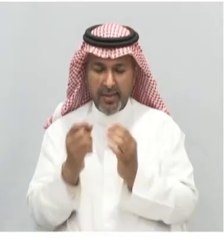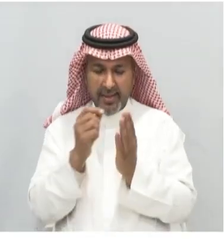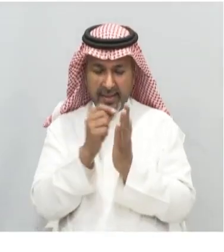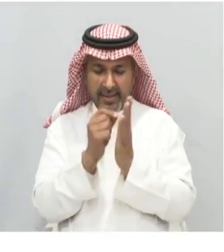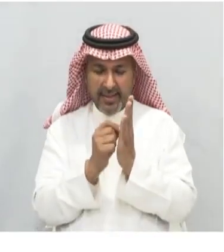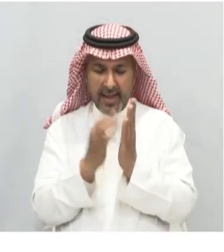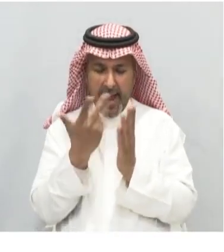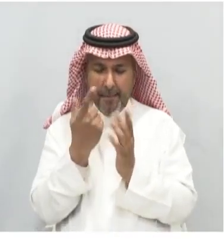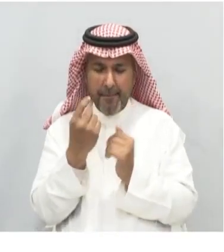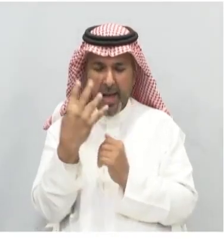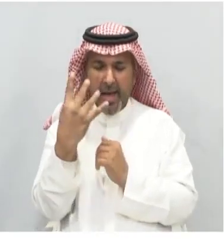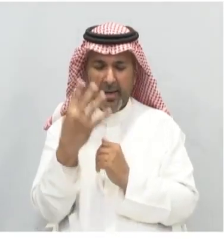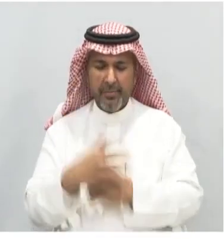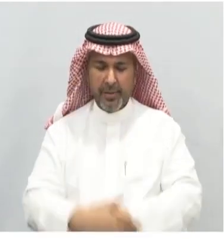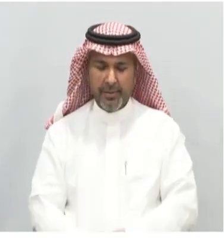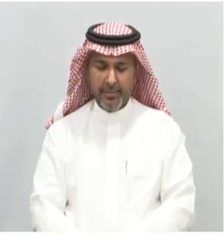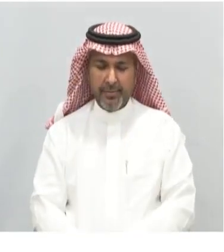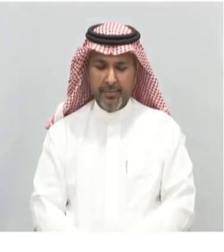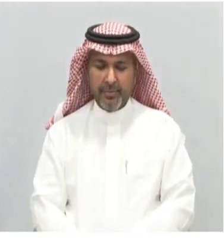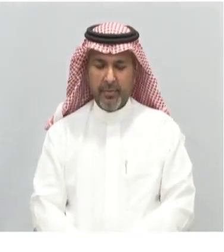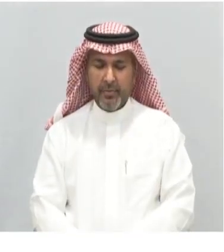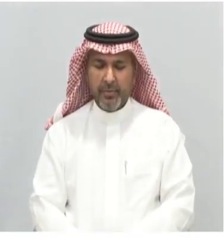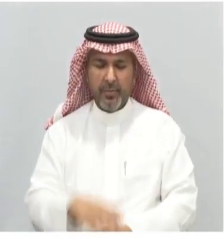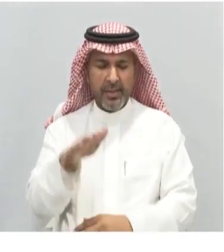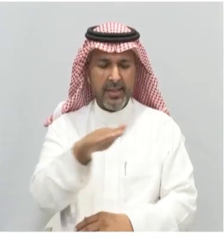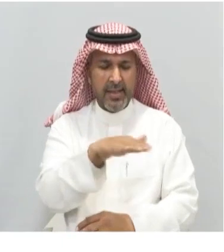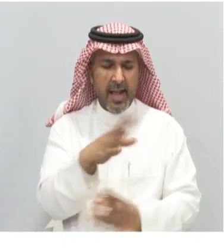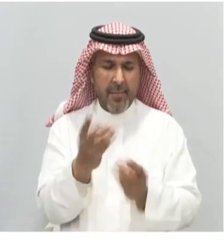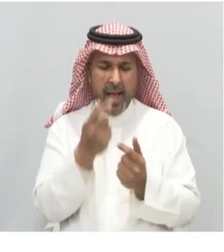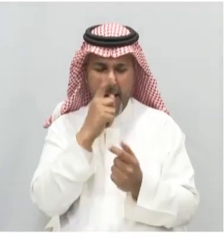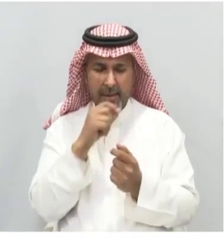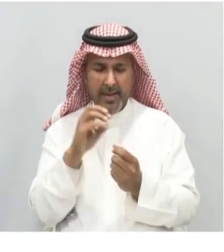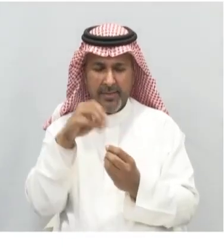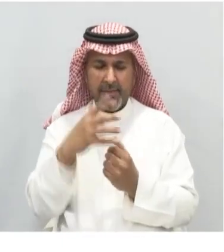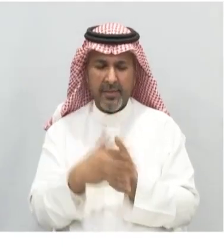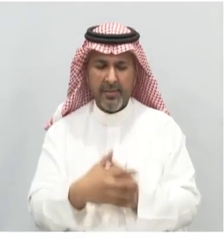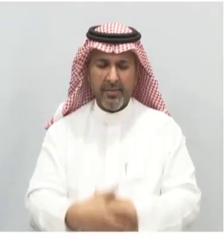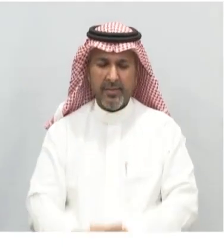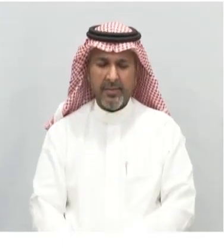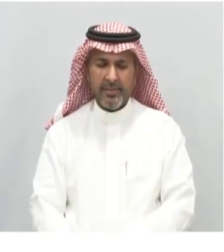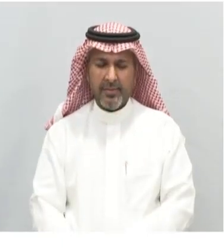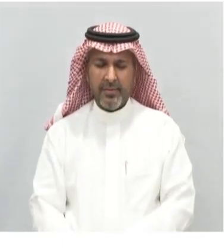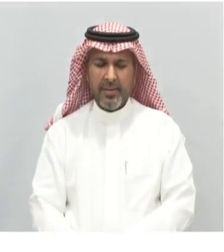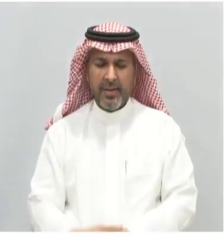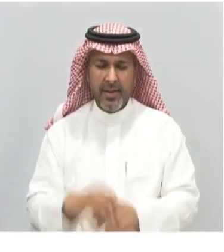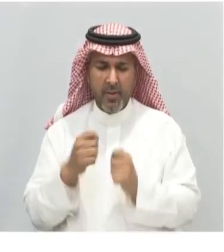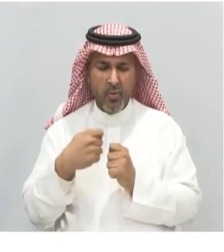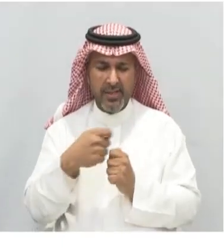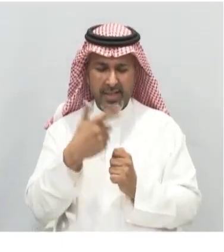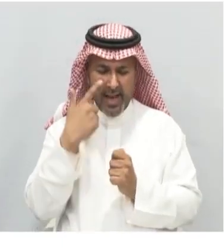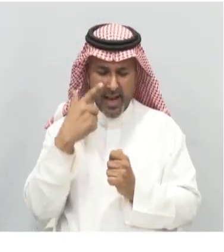تقارير طيب يا ابطال وكم طالبا سيكتب تقريرا اضافيا لو وزعنا هذه